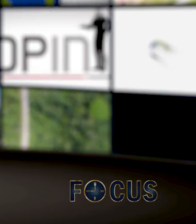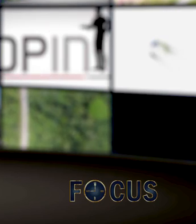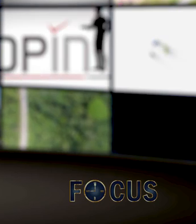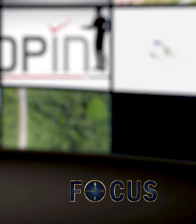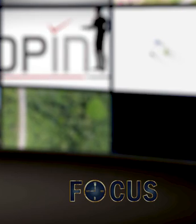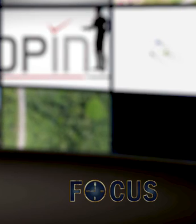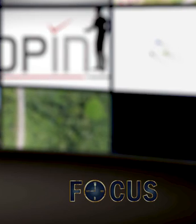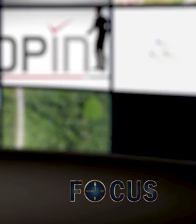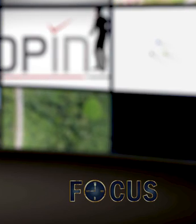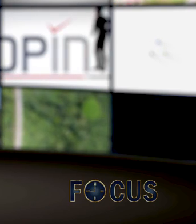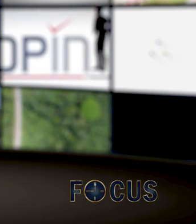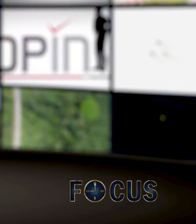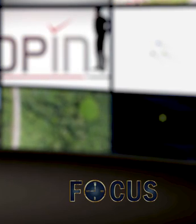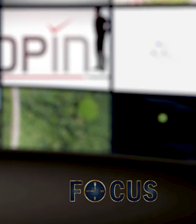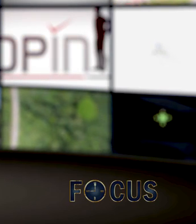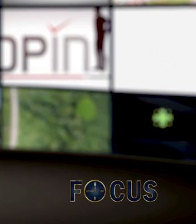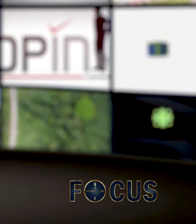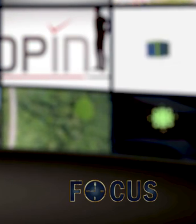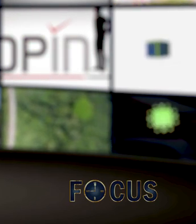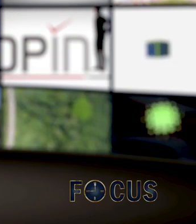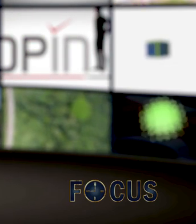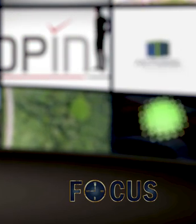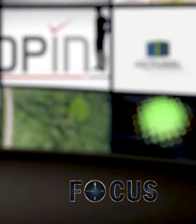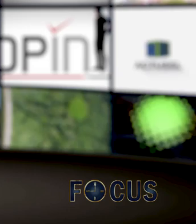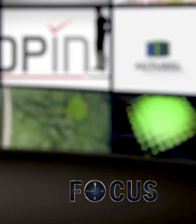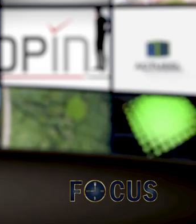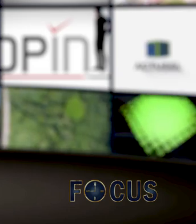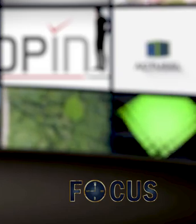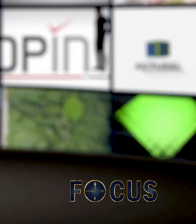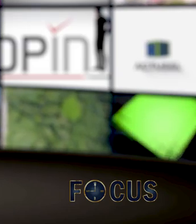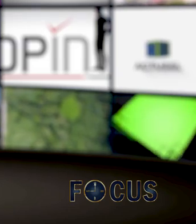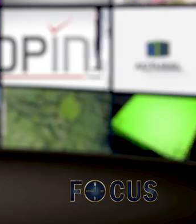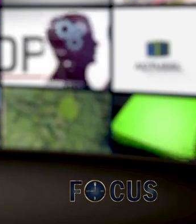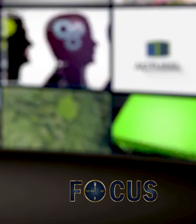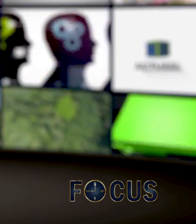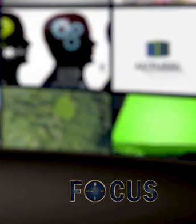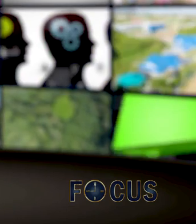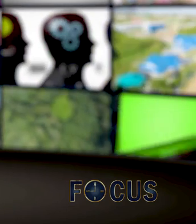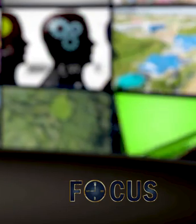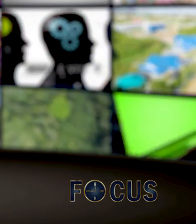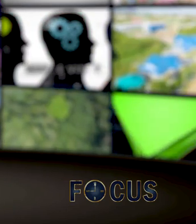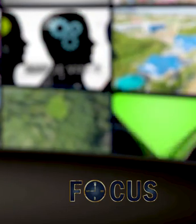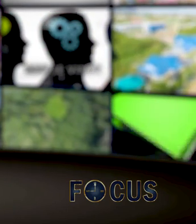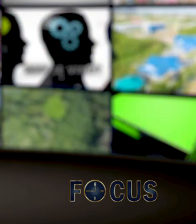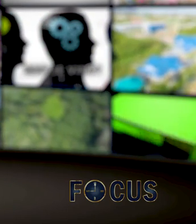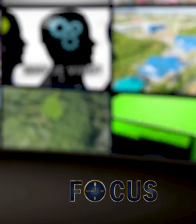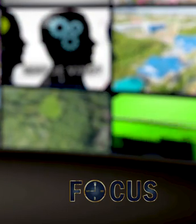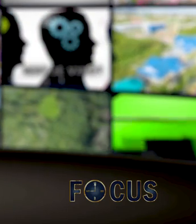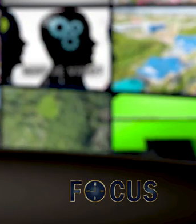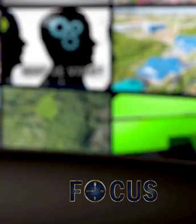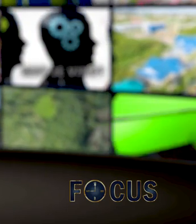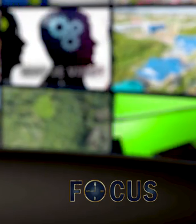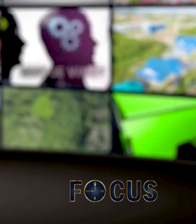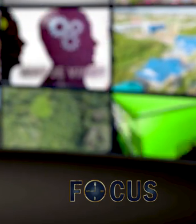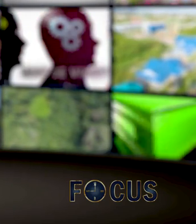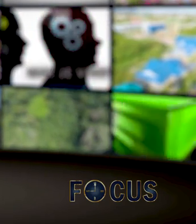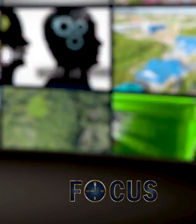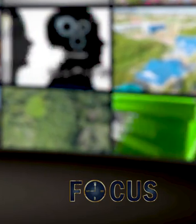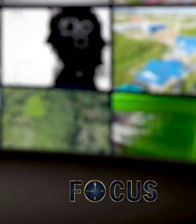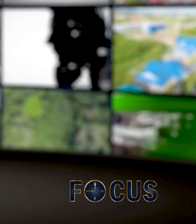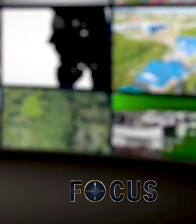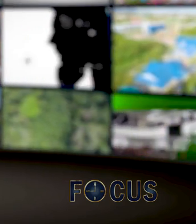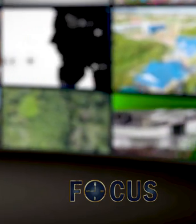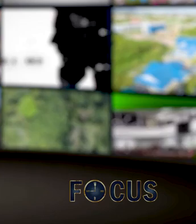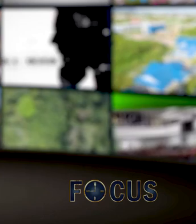Uw gezondheid en veiligheid heeft u in eigen hand. Deze duidelijke boodschap wordt u vandaag gegeven omdat ondanks de